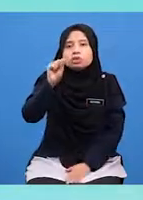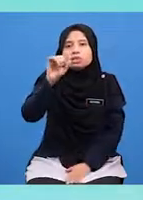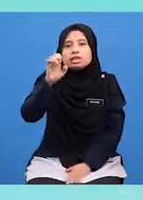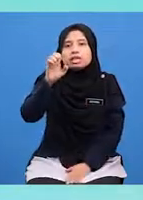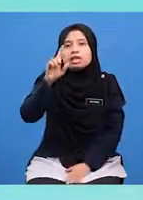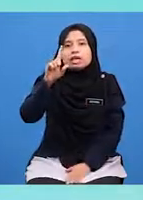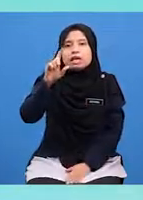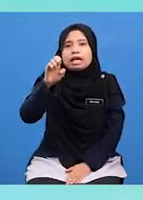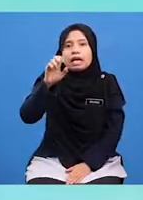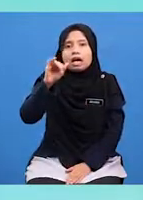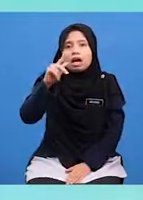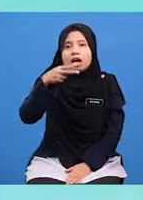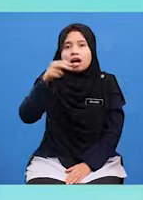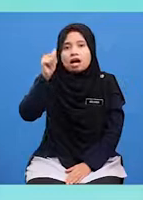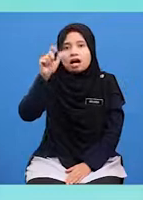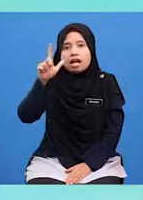Al-Zahir.